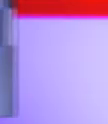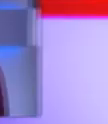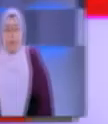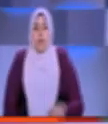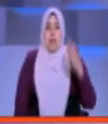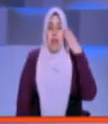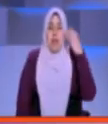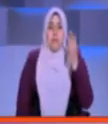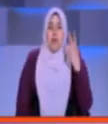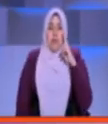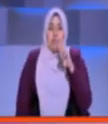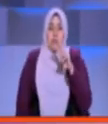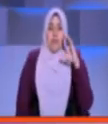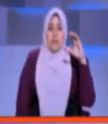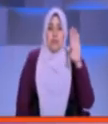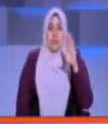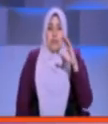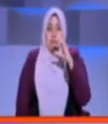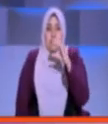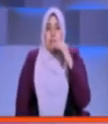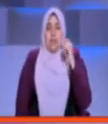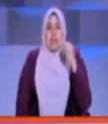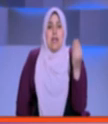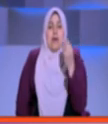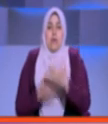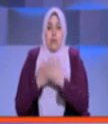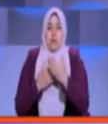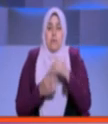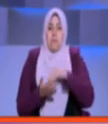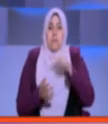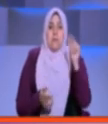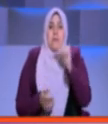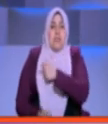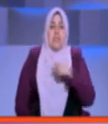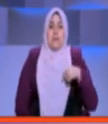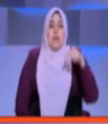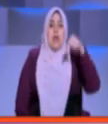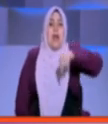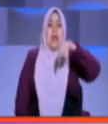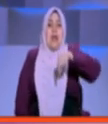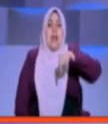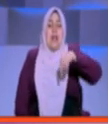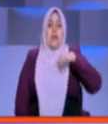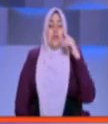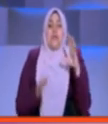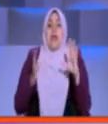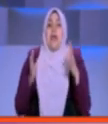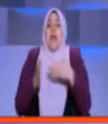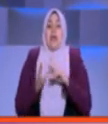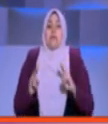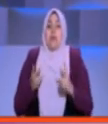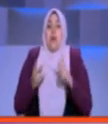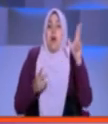أهلا بحضراتكم من جديد مشاهدينا الكرام، هذه جولة متجددة تأتي حضراتكم من الآن، نستعرض ونسلط خلالها الضوء على جديد وآخر التطورات، فأسعدتم